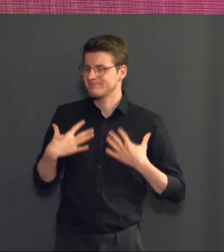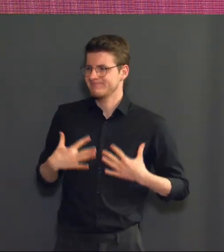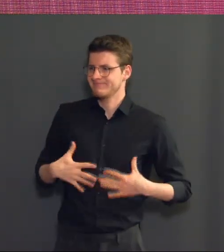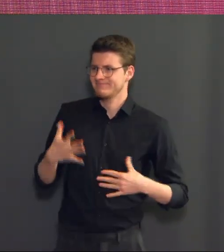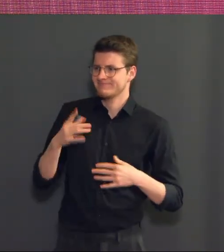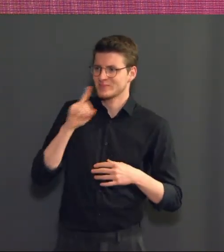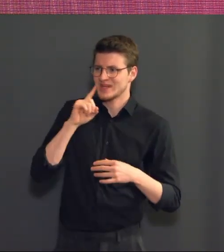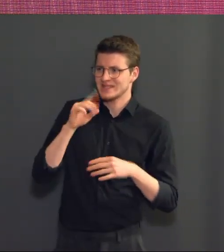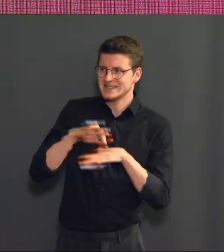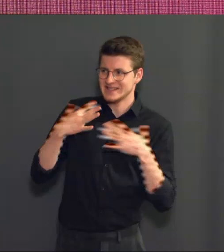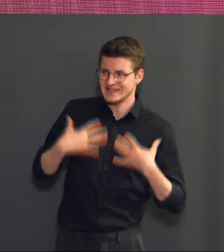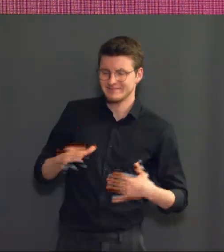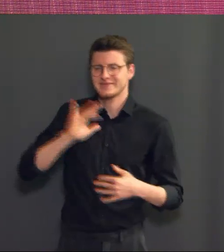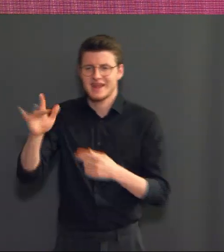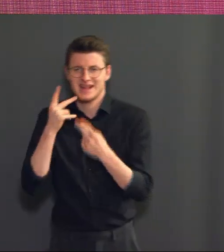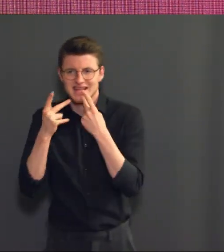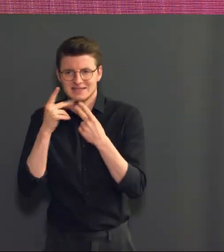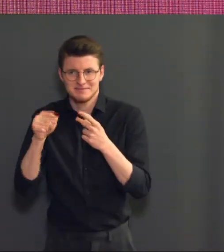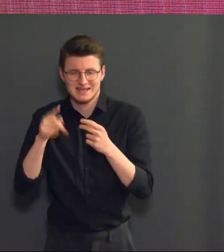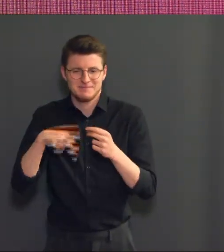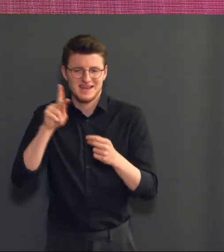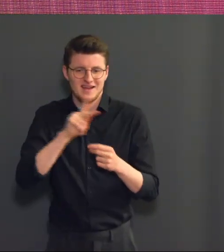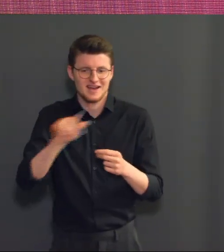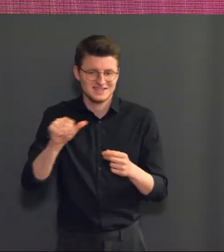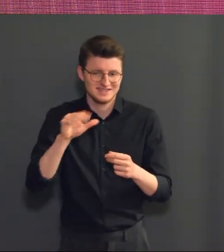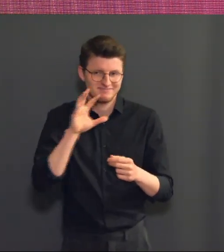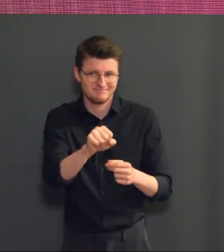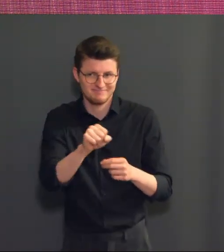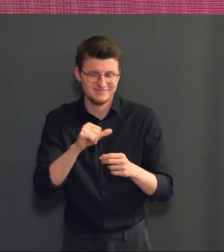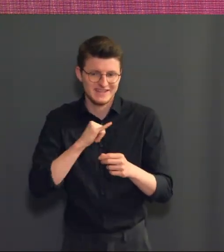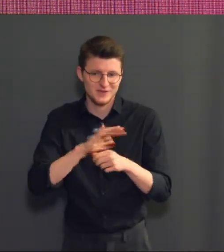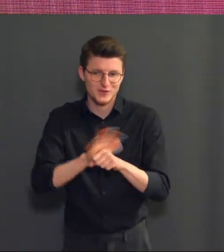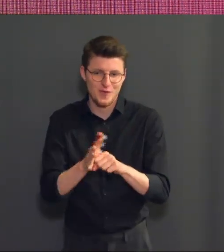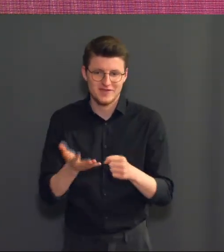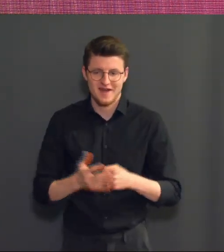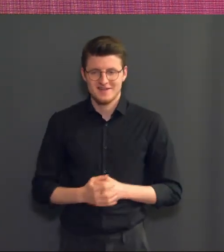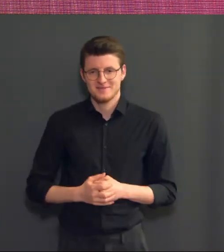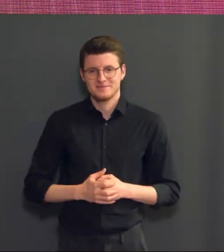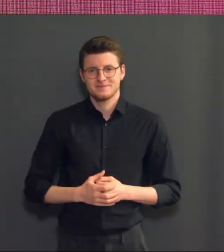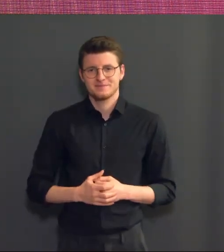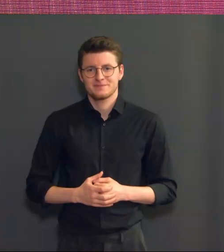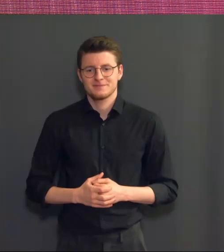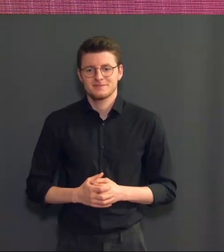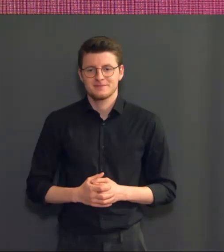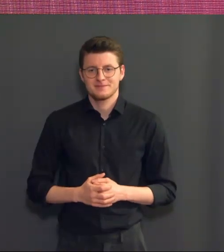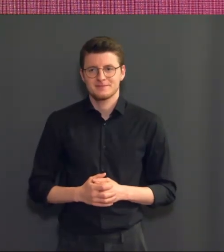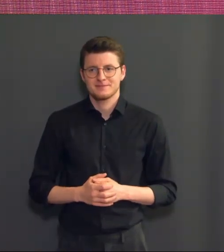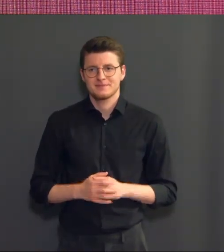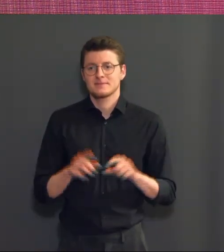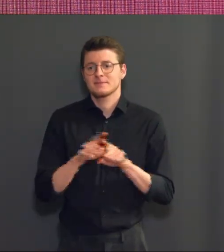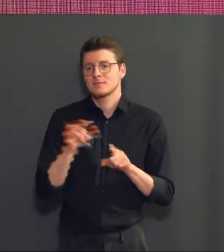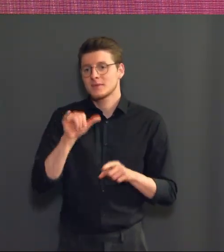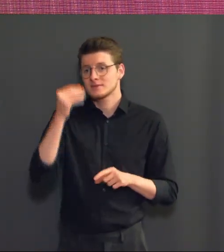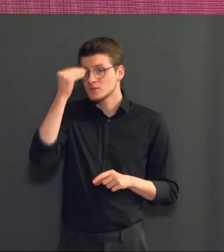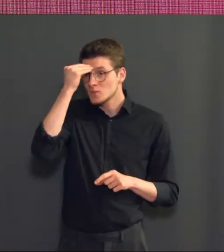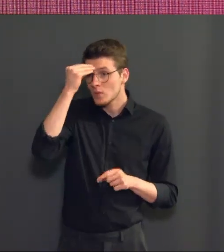een positief testresultaat net iets hoger is. Een ander effect kan ook te maken hebben met de sluiten van de scholen en het feit